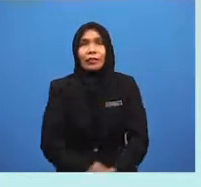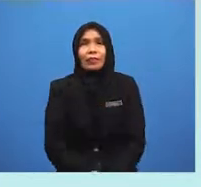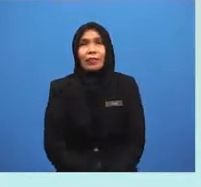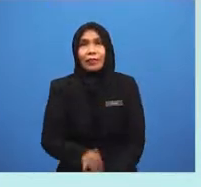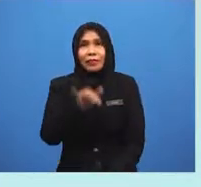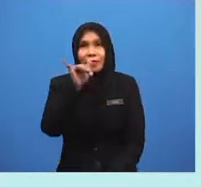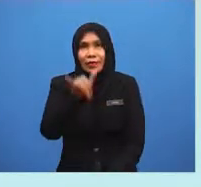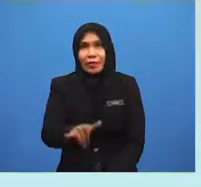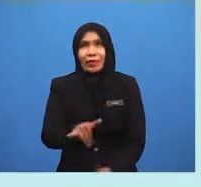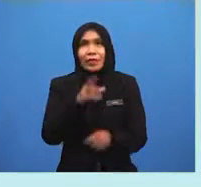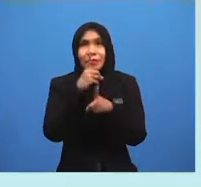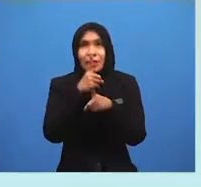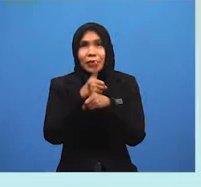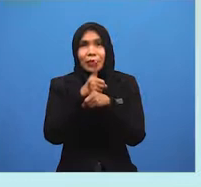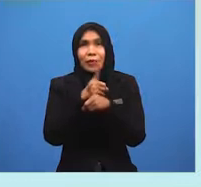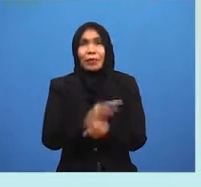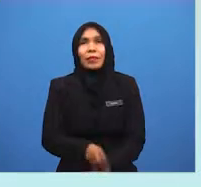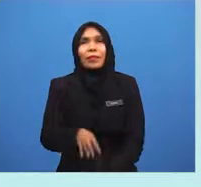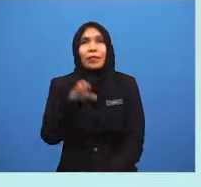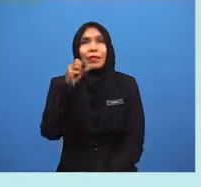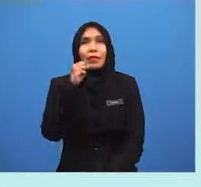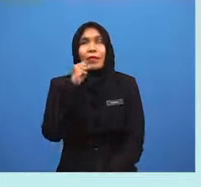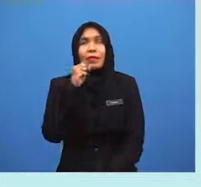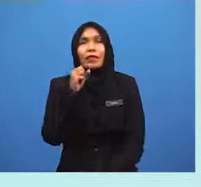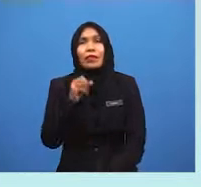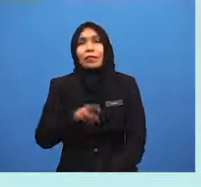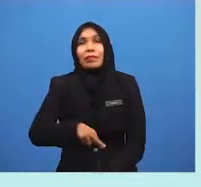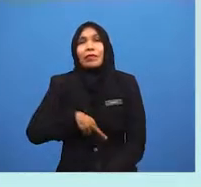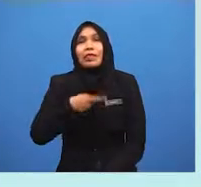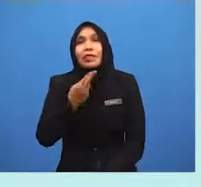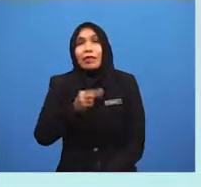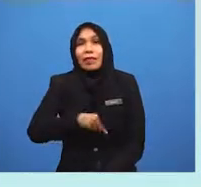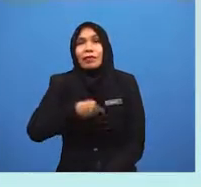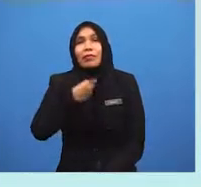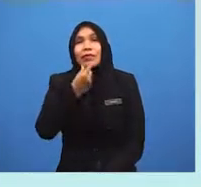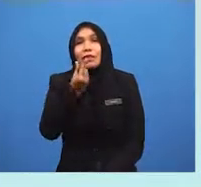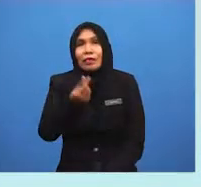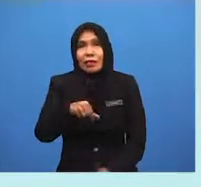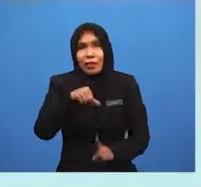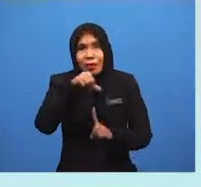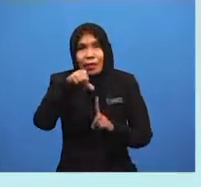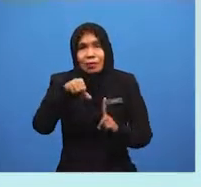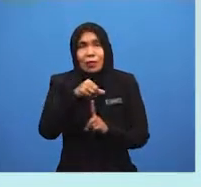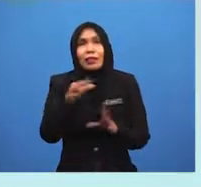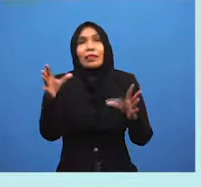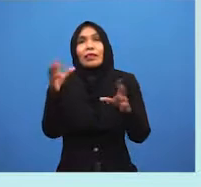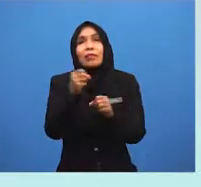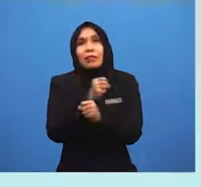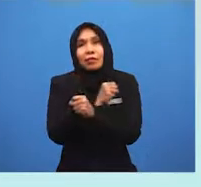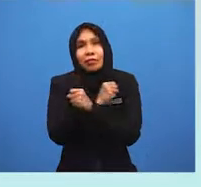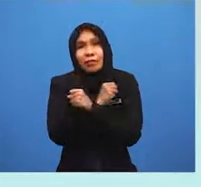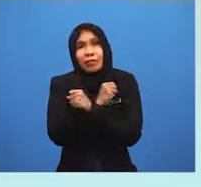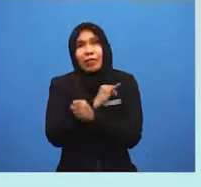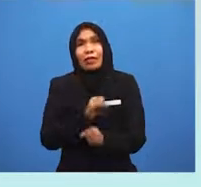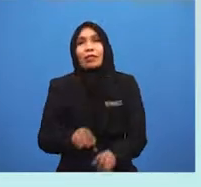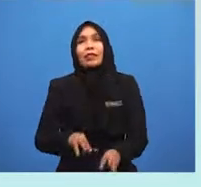Ya, betul. Sarah berasa gembira apabila dapat menyayangi